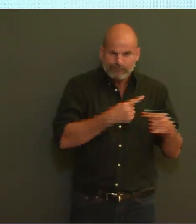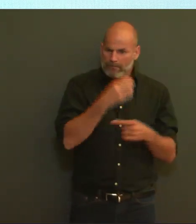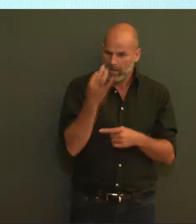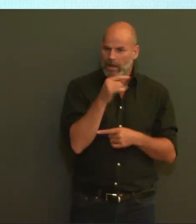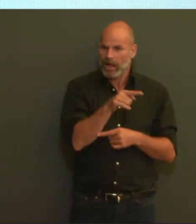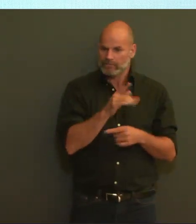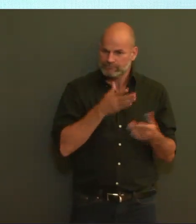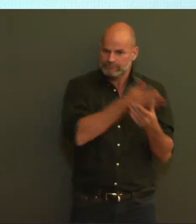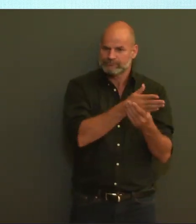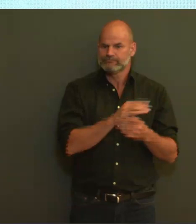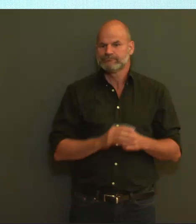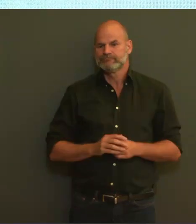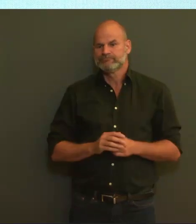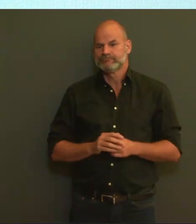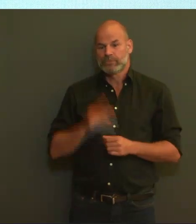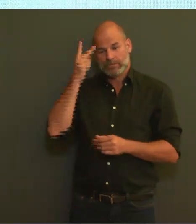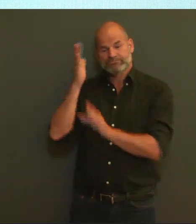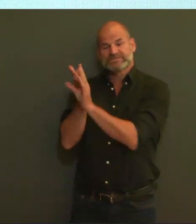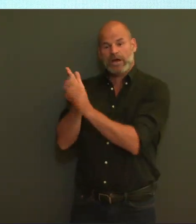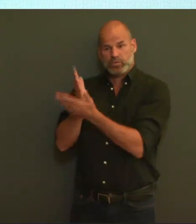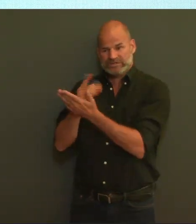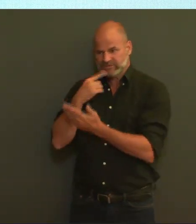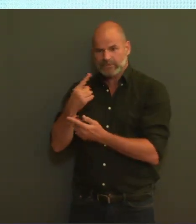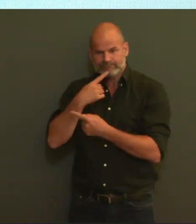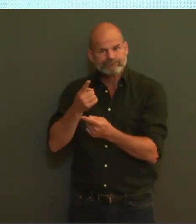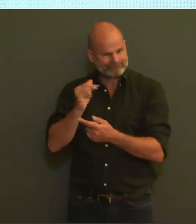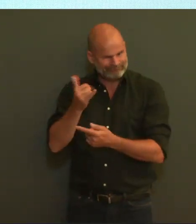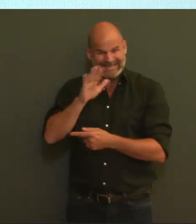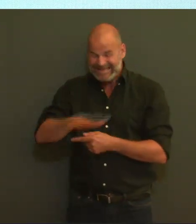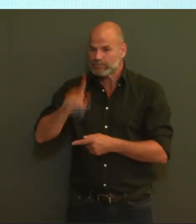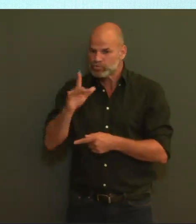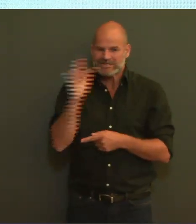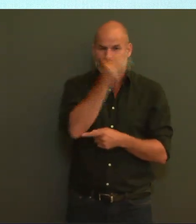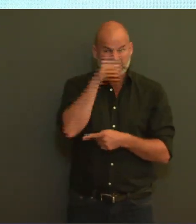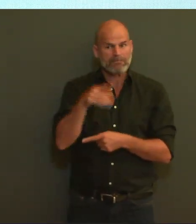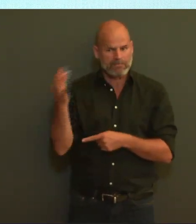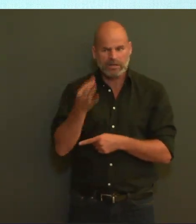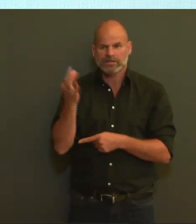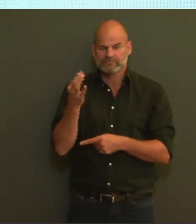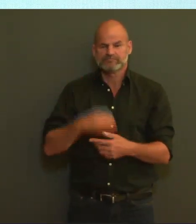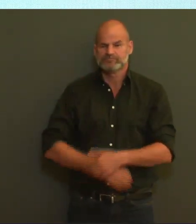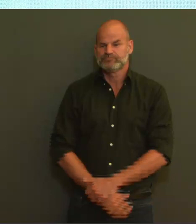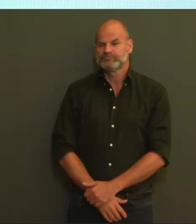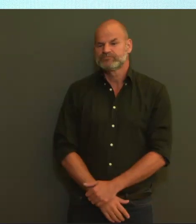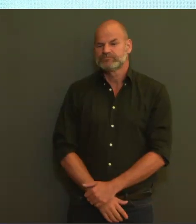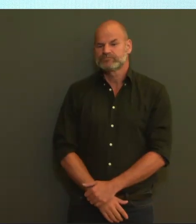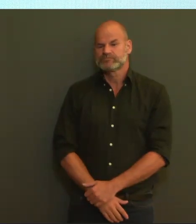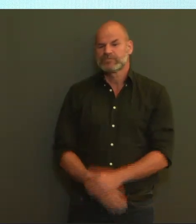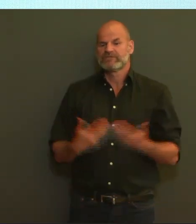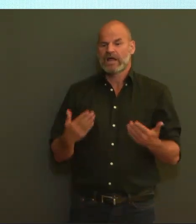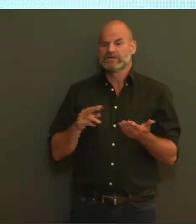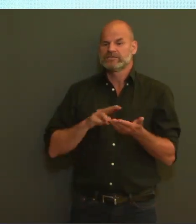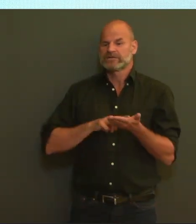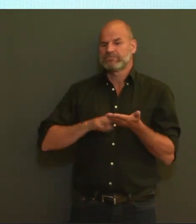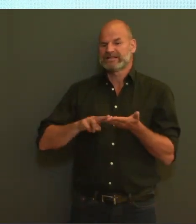toch een echte prioriteit moet blijven. Het is zo dat vandaag het kabinet van minister Weitz overlegt samen met de